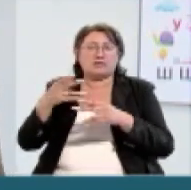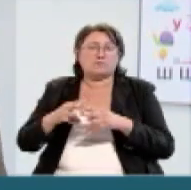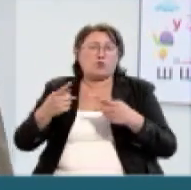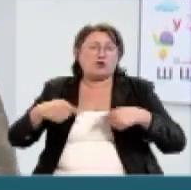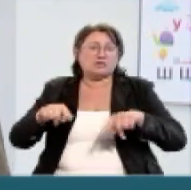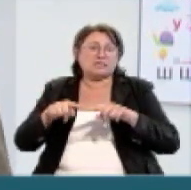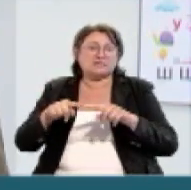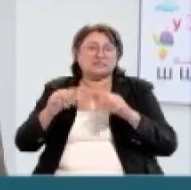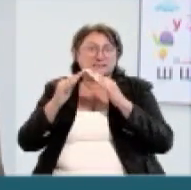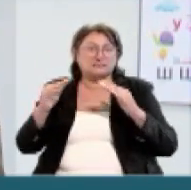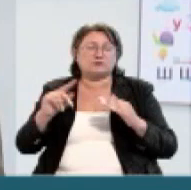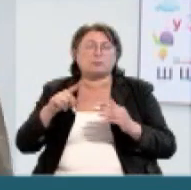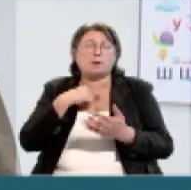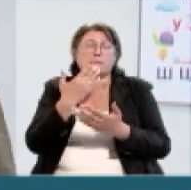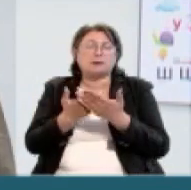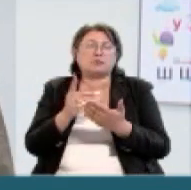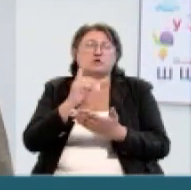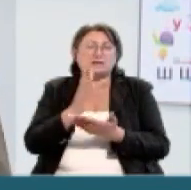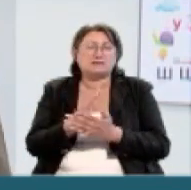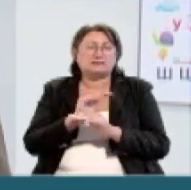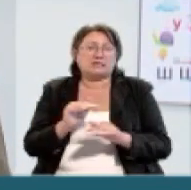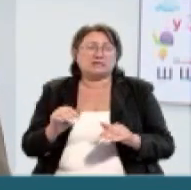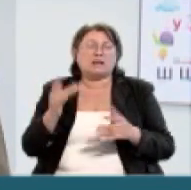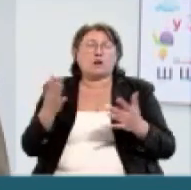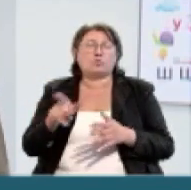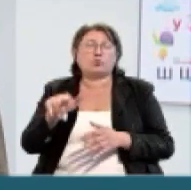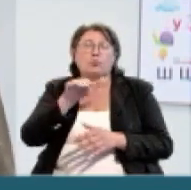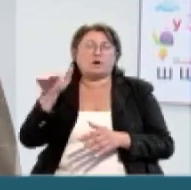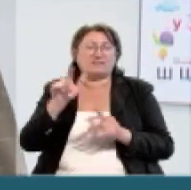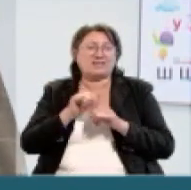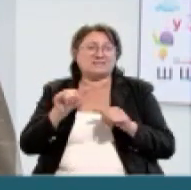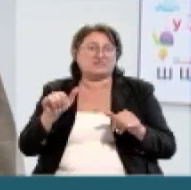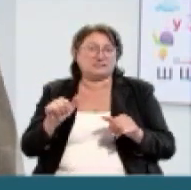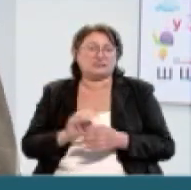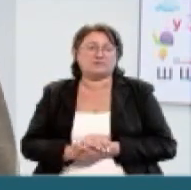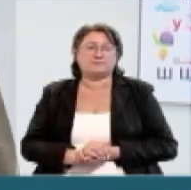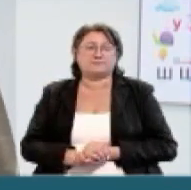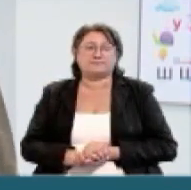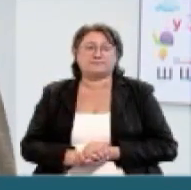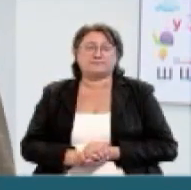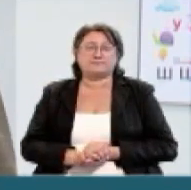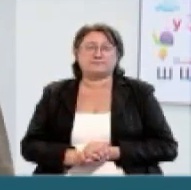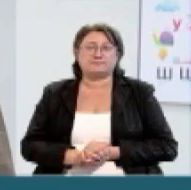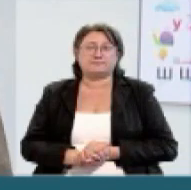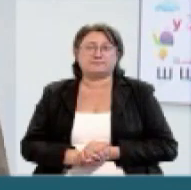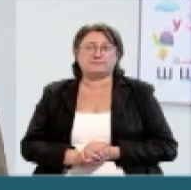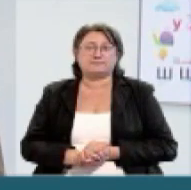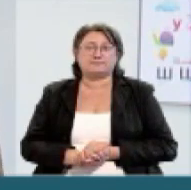мемлекеттік мекемелерді ақпараттандыруға арналған. Балалардың қандай екенін және олардың даму деңгейін көрсеткіміз келді.